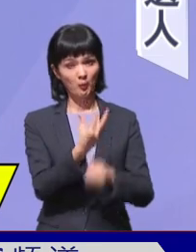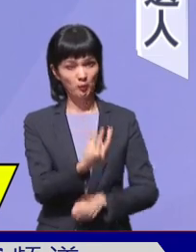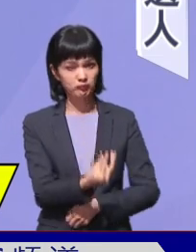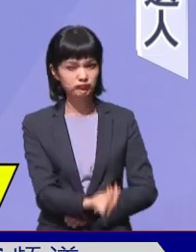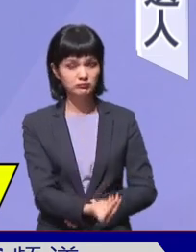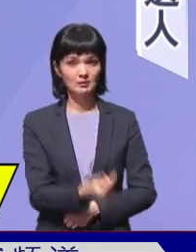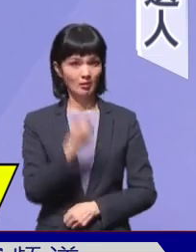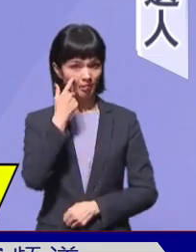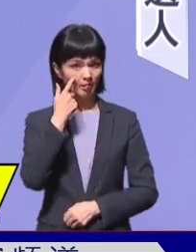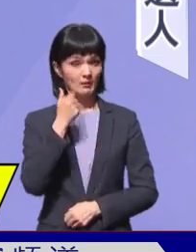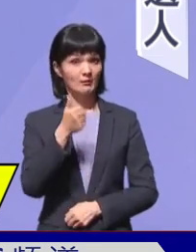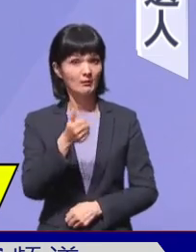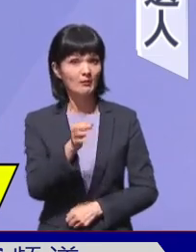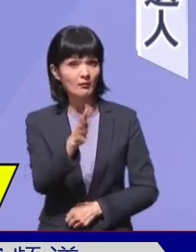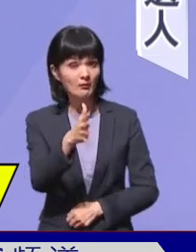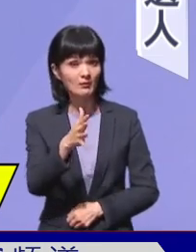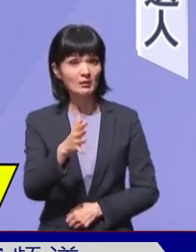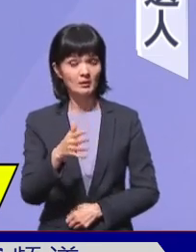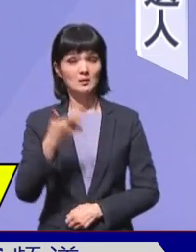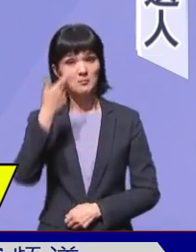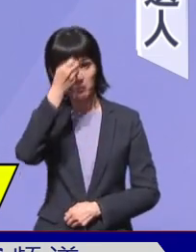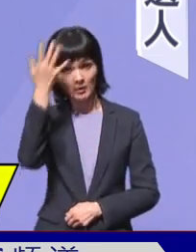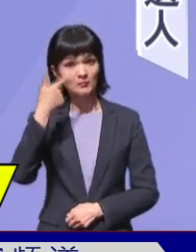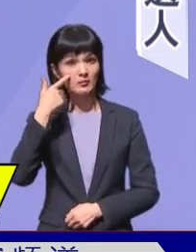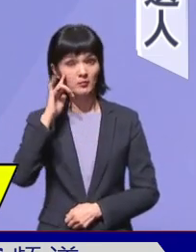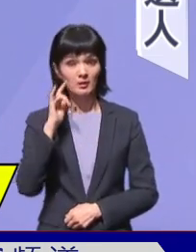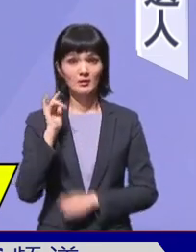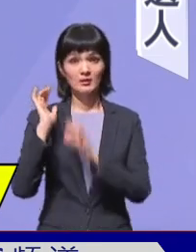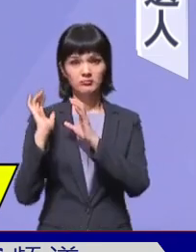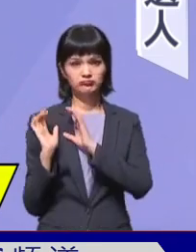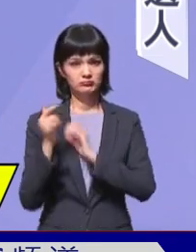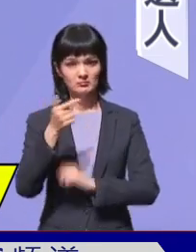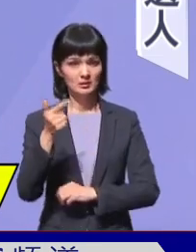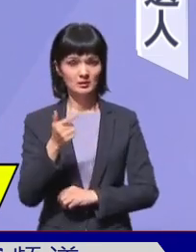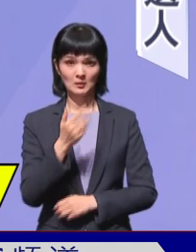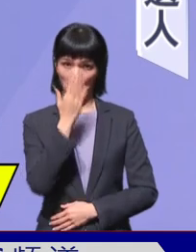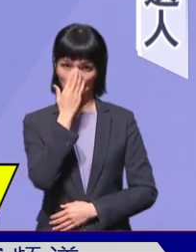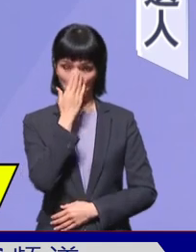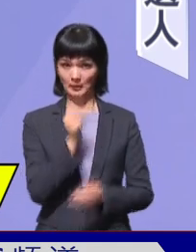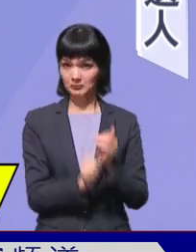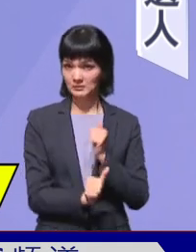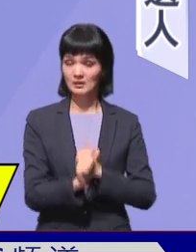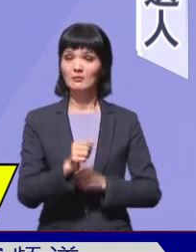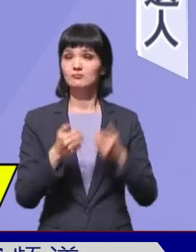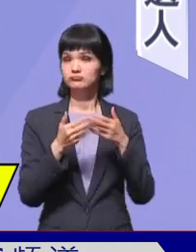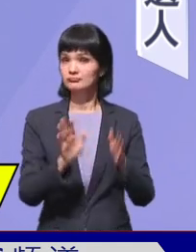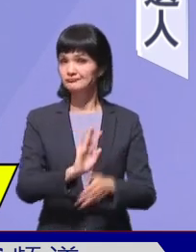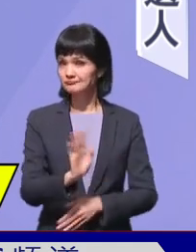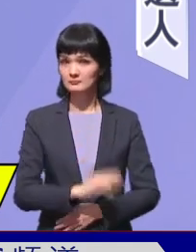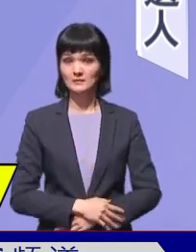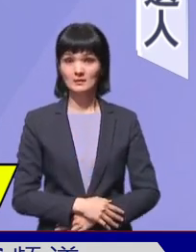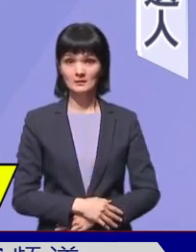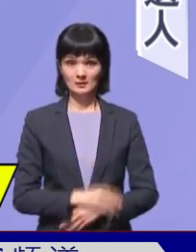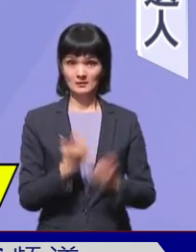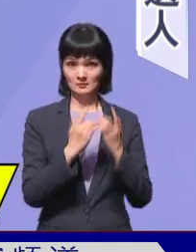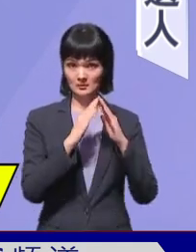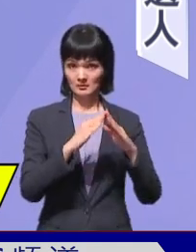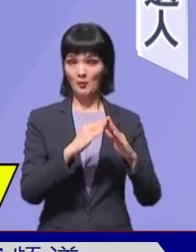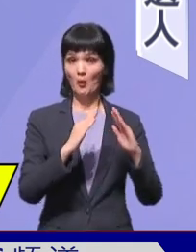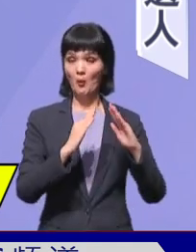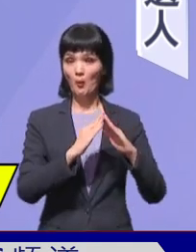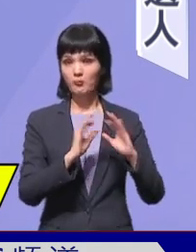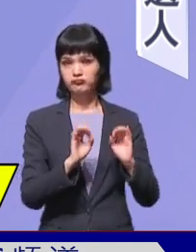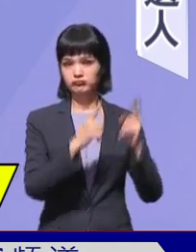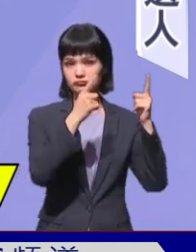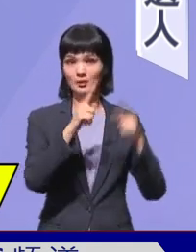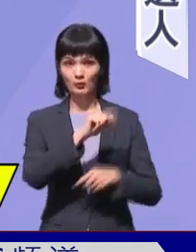要原因也是年轻的父母因为育儿负担，所以不敢生也不愿意生。 为了因应台北市的高房价、